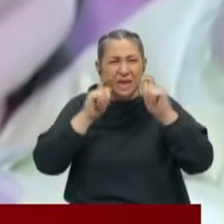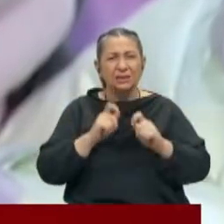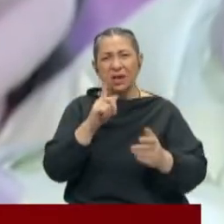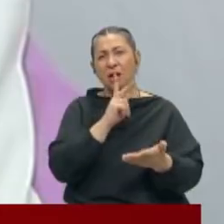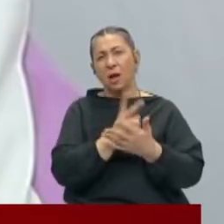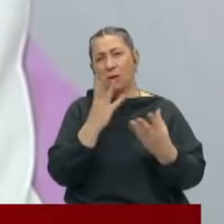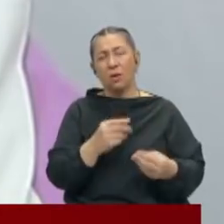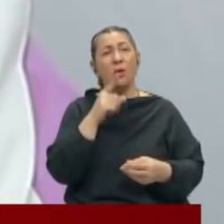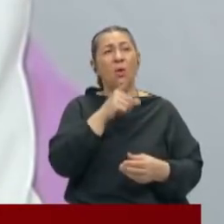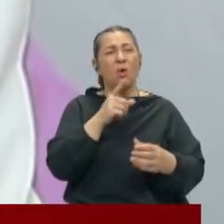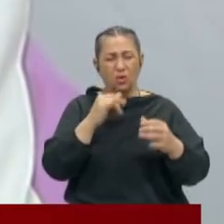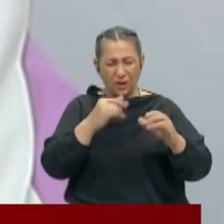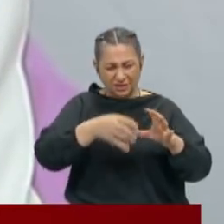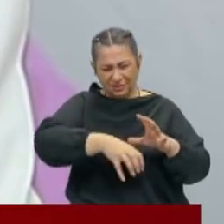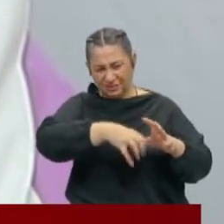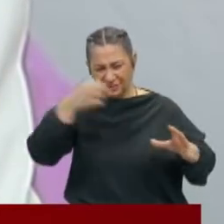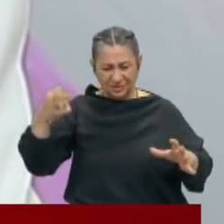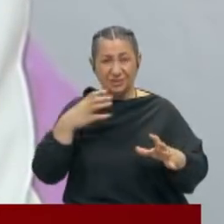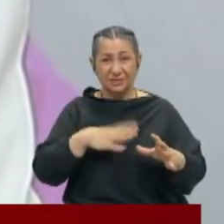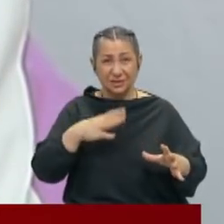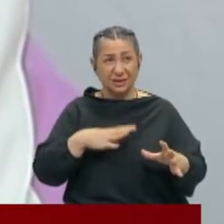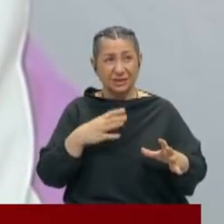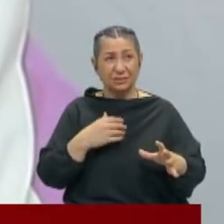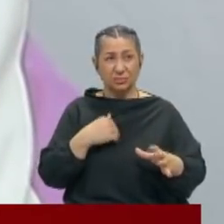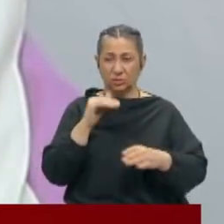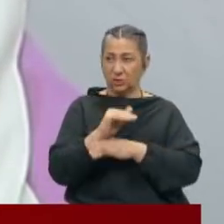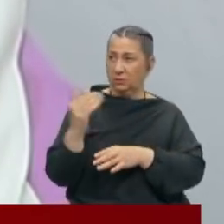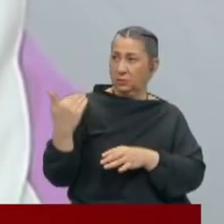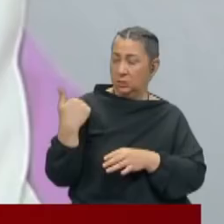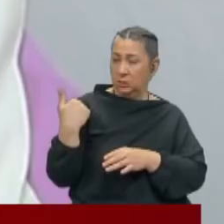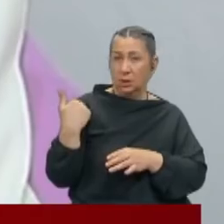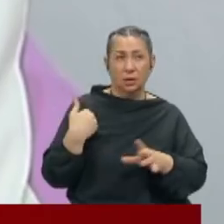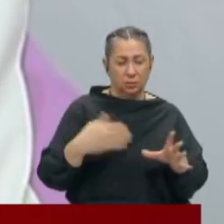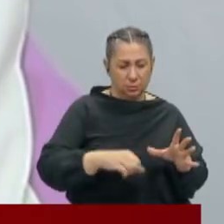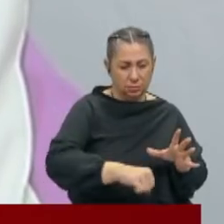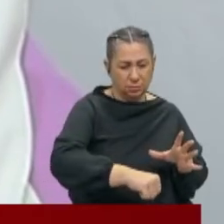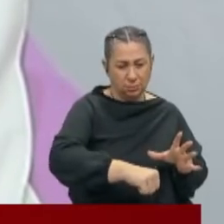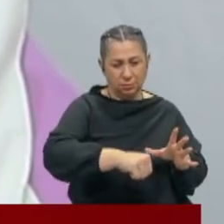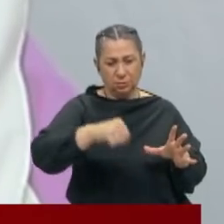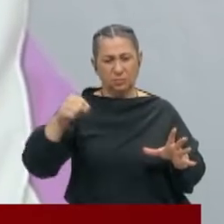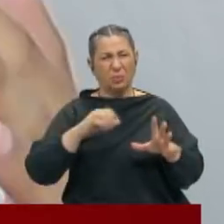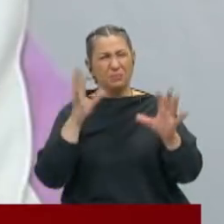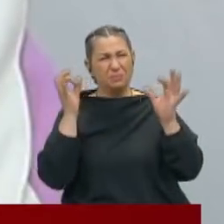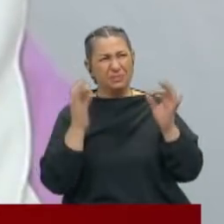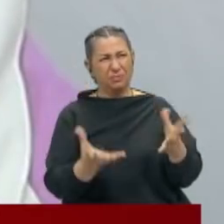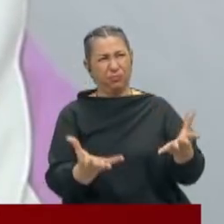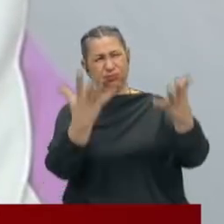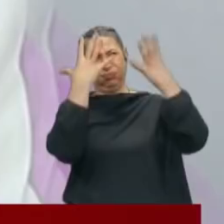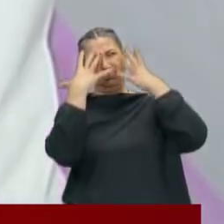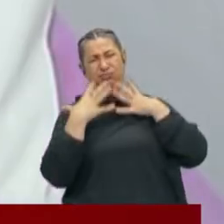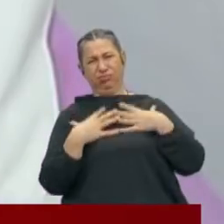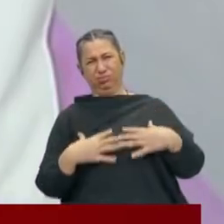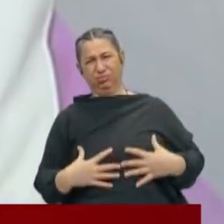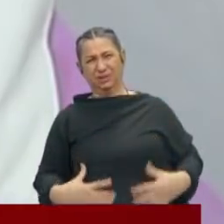oldu. O kanalizasyonun kapağını açmamı istediler bizim şefimiz. Zaten açar açmaz bütün pislikler üzerime doğru